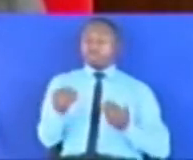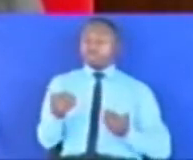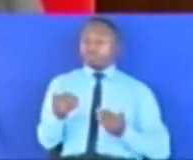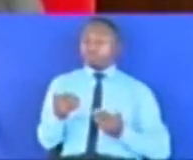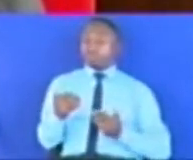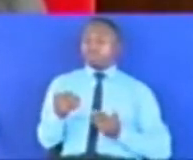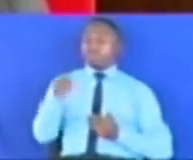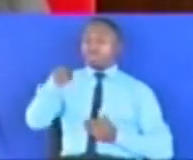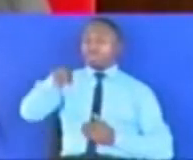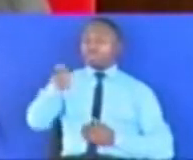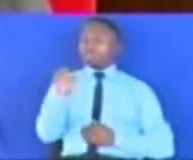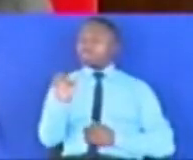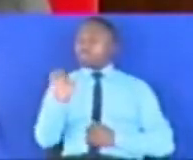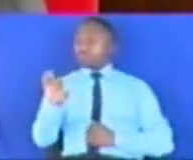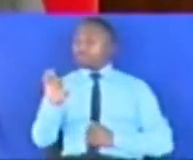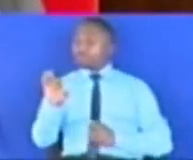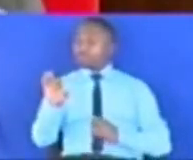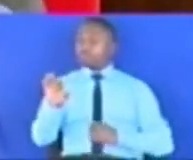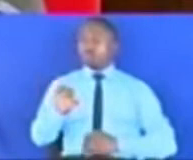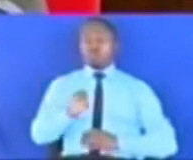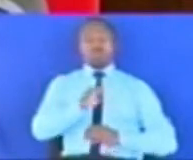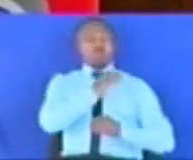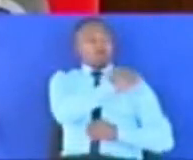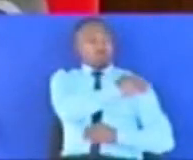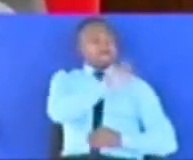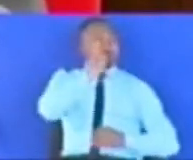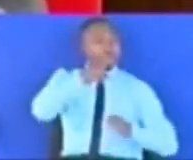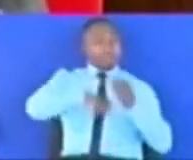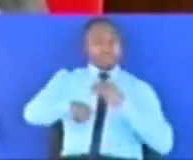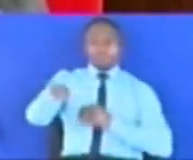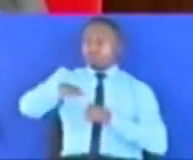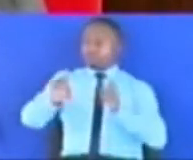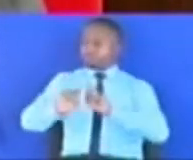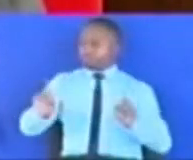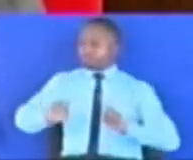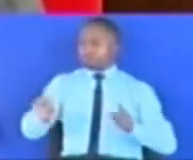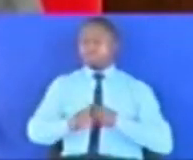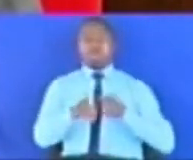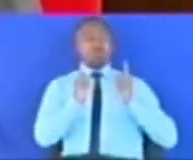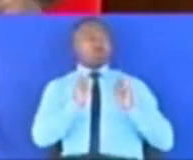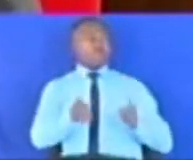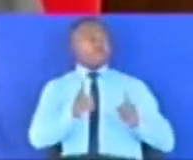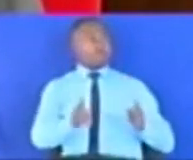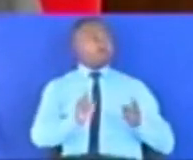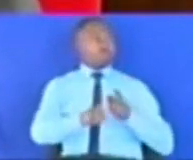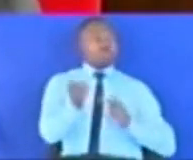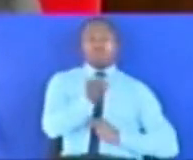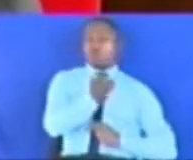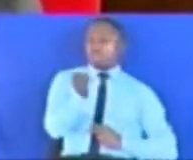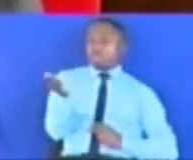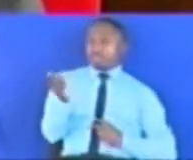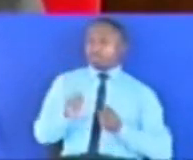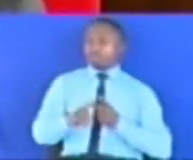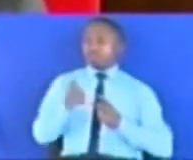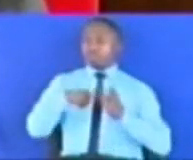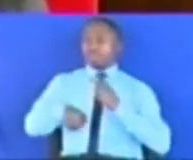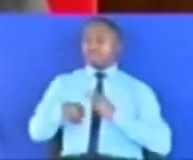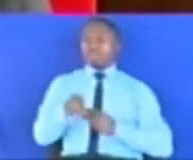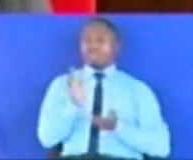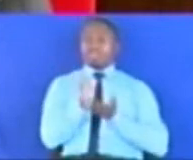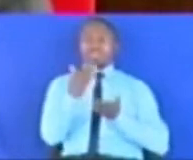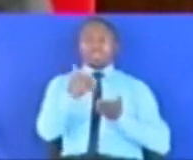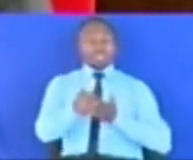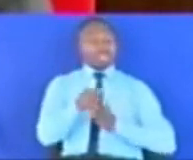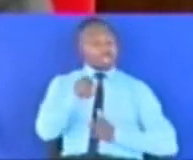NHIF ambayo watumishi wapo katika kada hizo, walimu na wengine, watumishi wengine walioko katika sekta